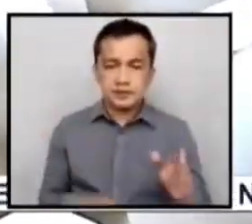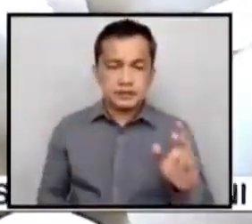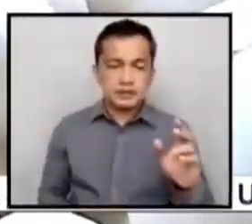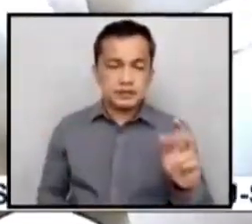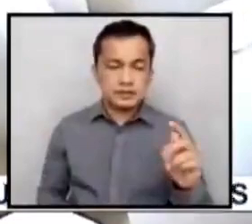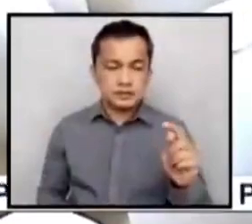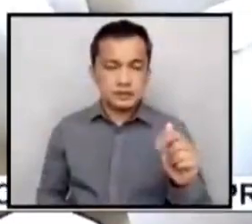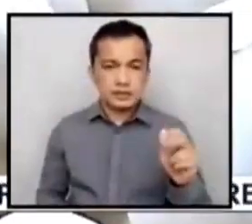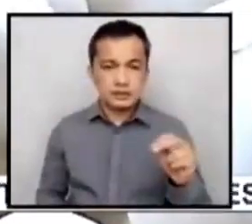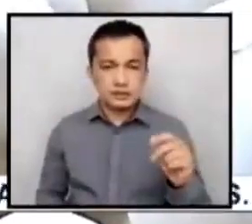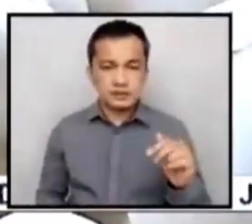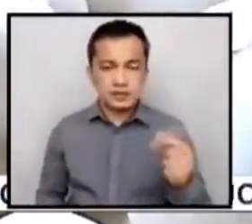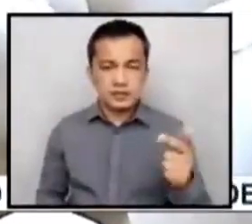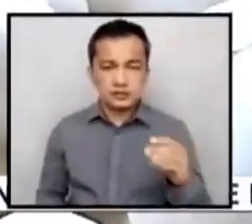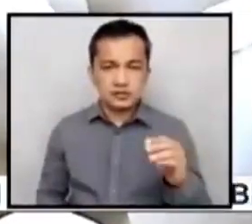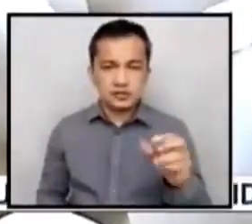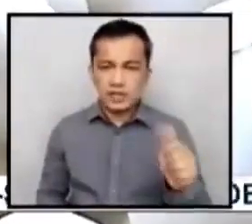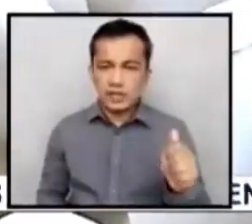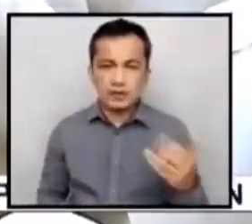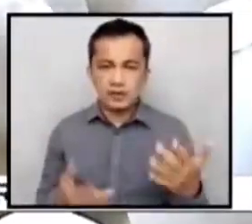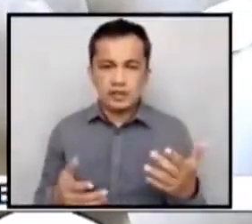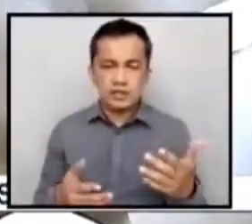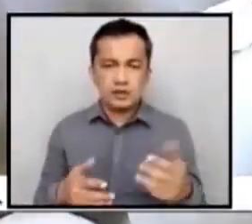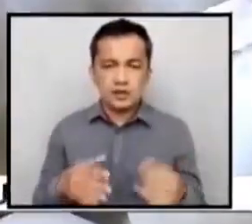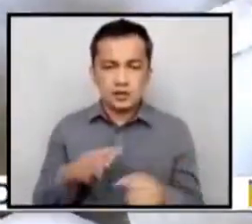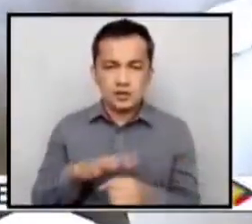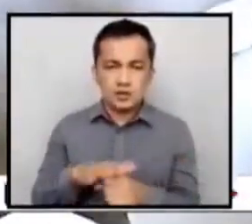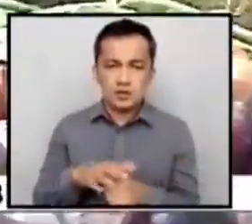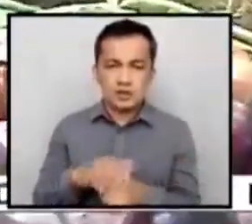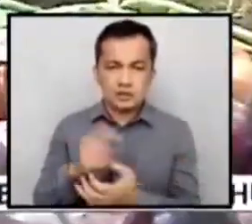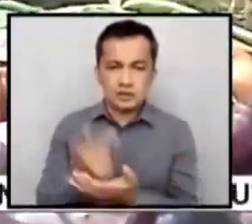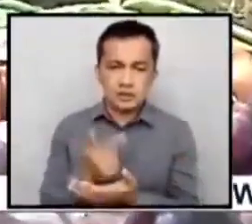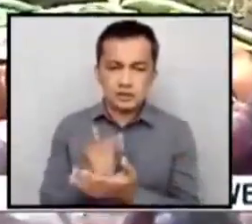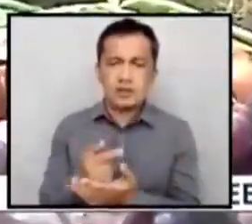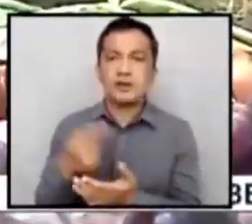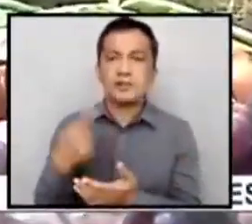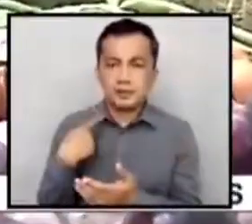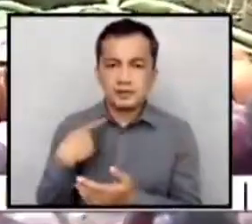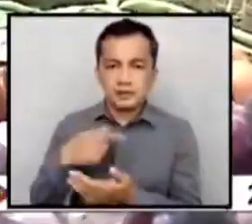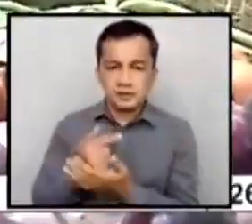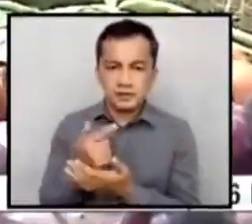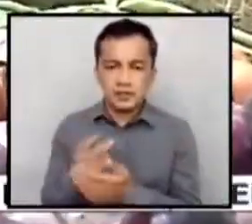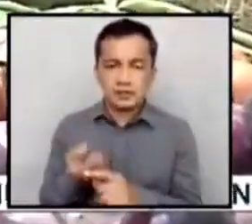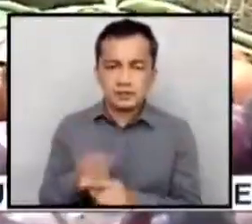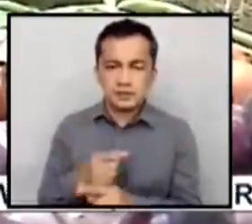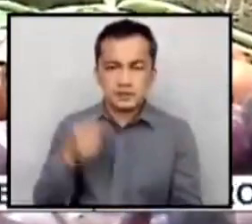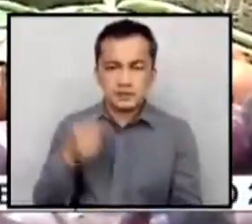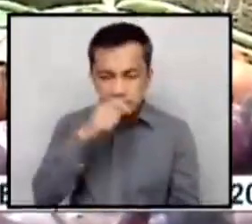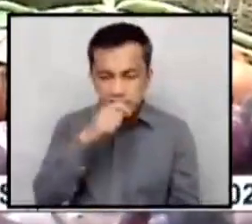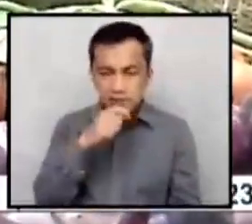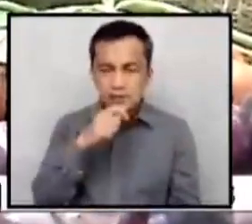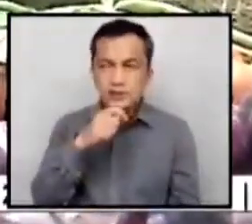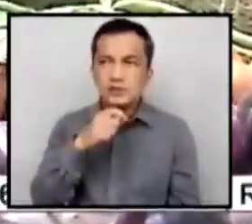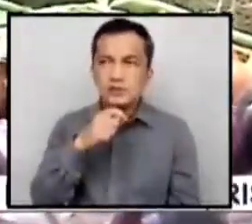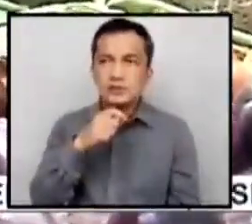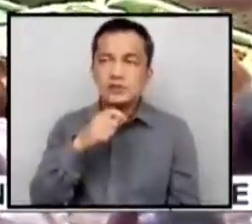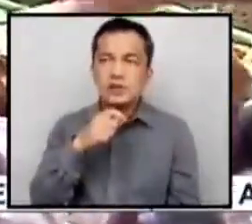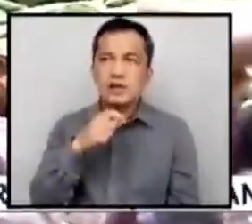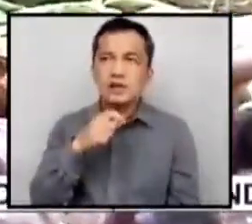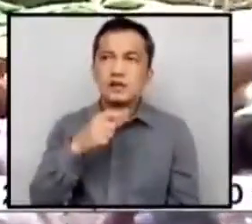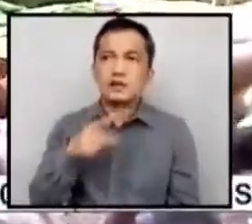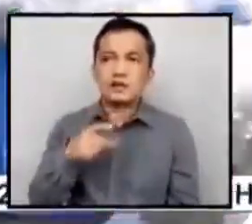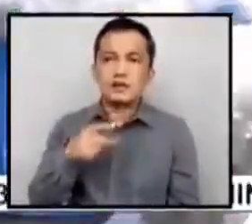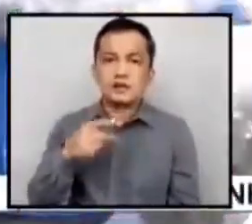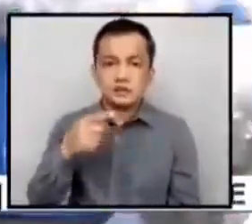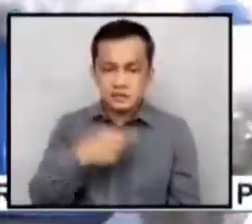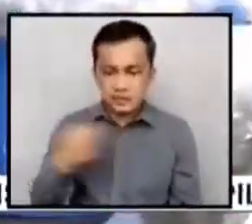ring makikitang locally produced na bawang. Ang meron, bawang na galing Taiwan at China, mas malaki kumpara sa native